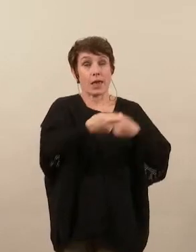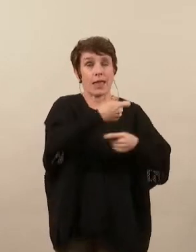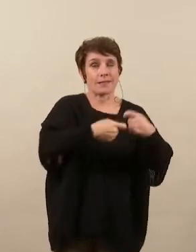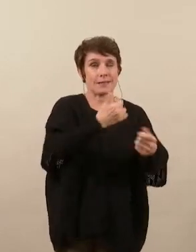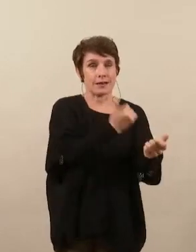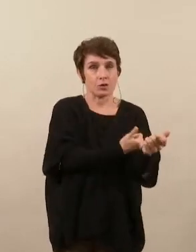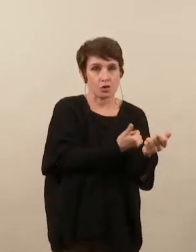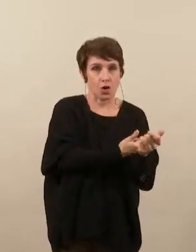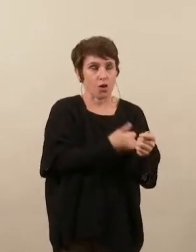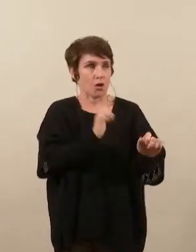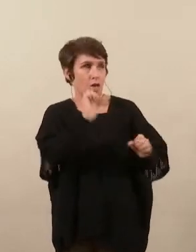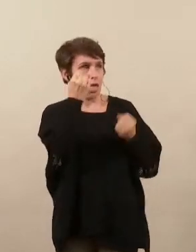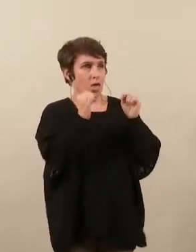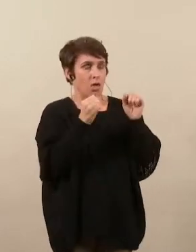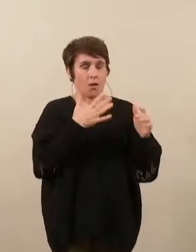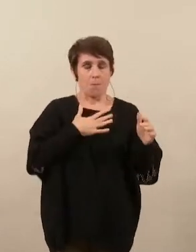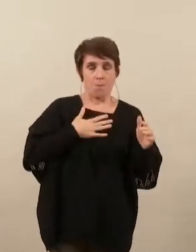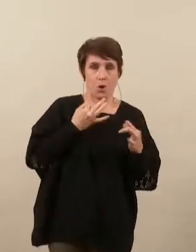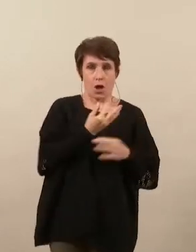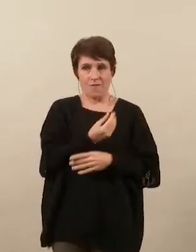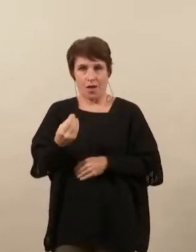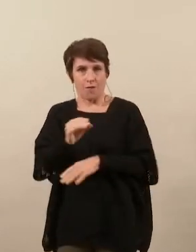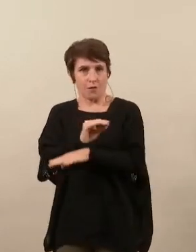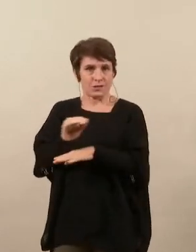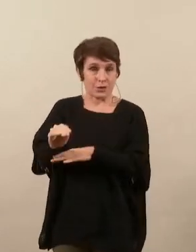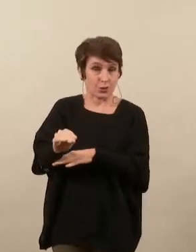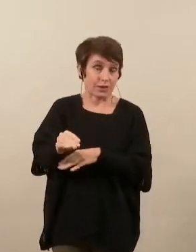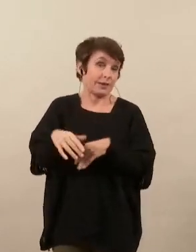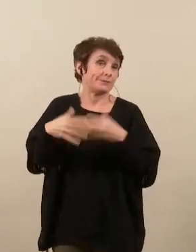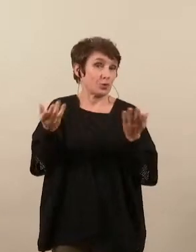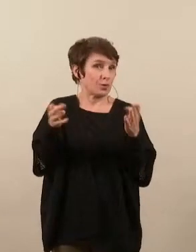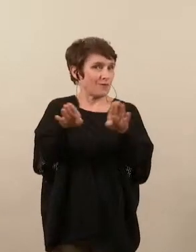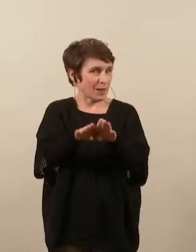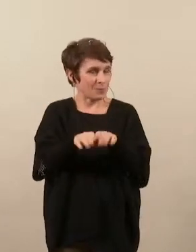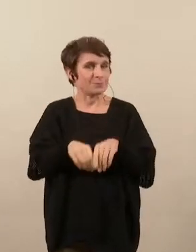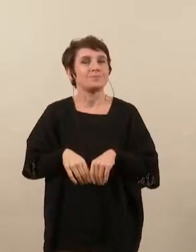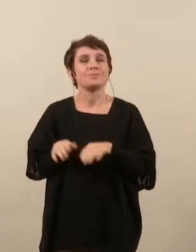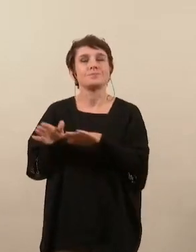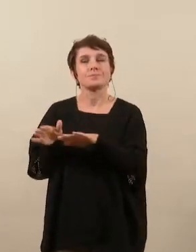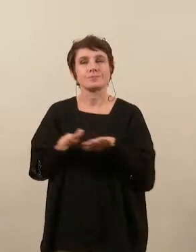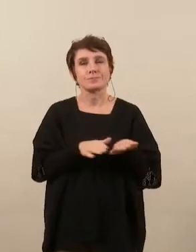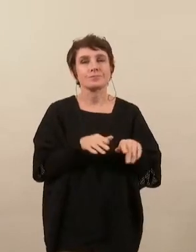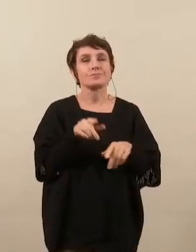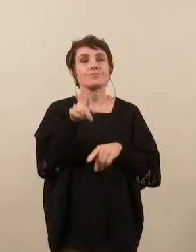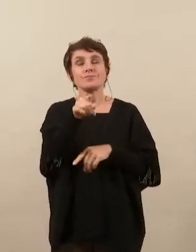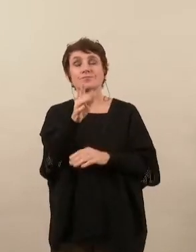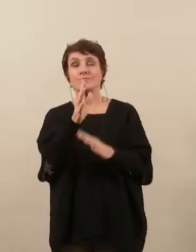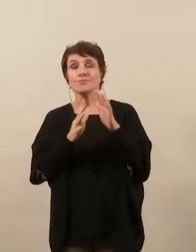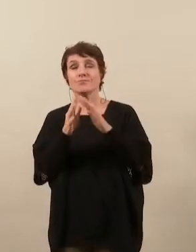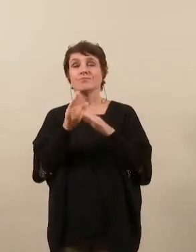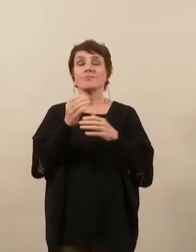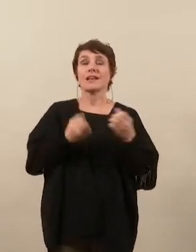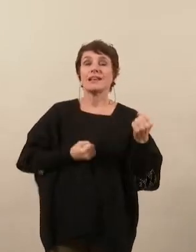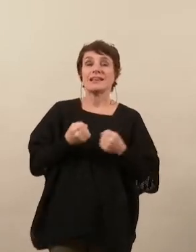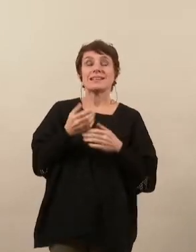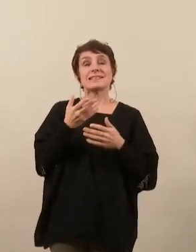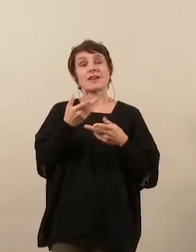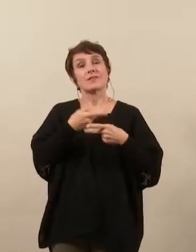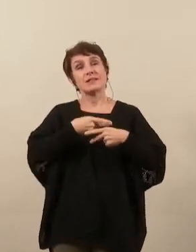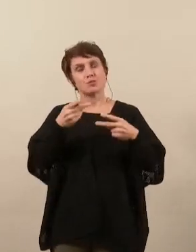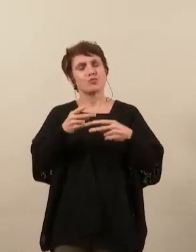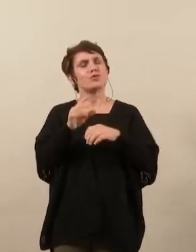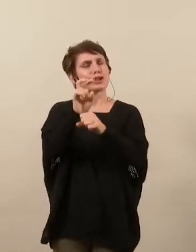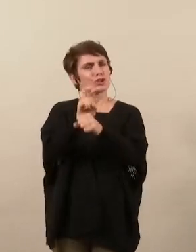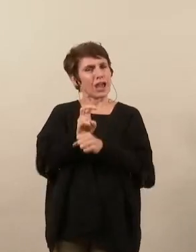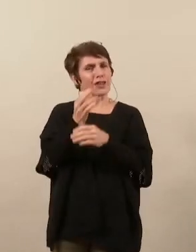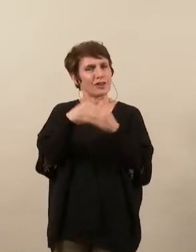enfants. Donc vous parlez du maintien des services publics de proximité à l'Arlequin. Ça, c'est du texte, c'est votre volonté,